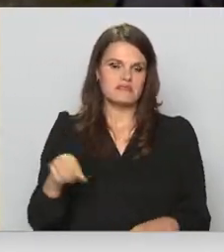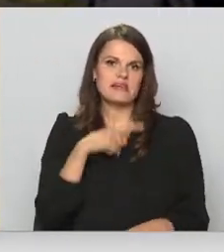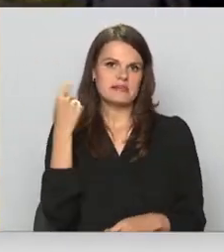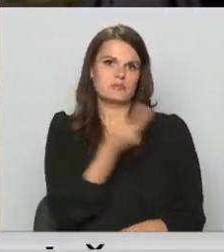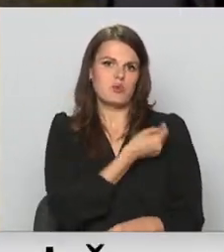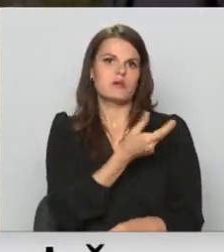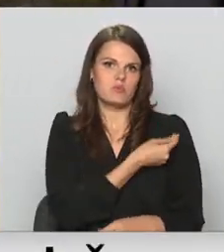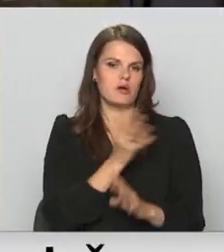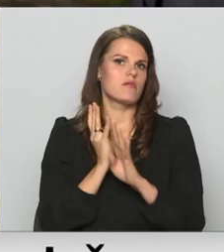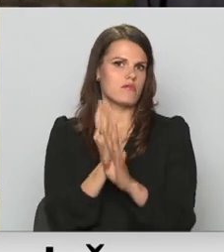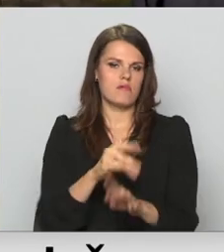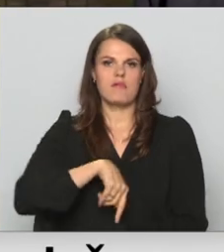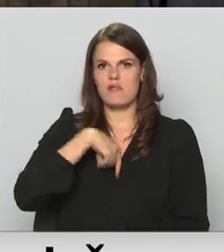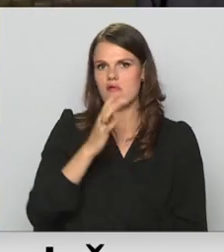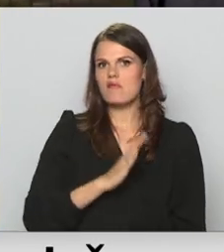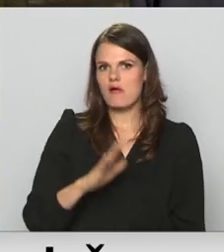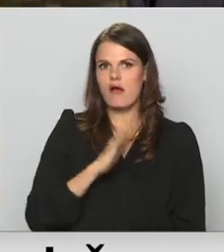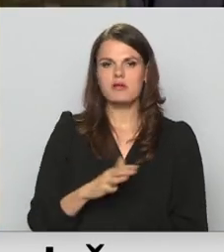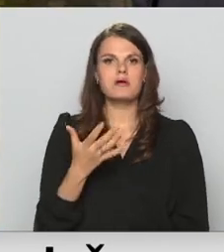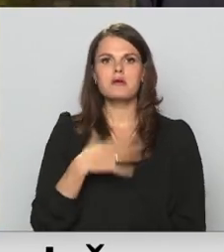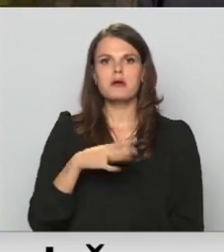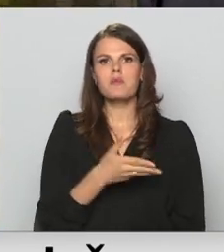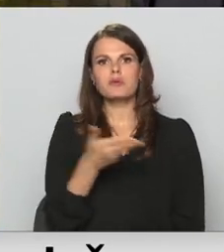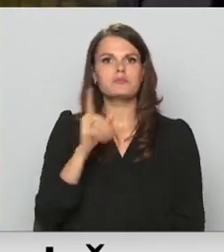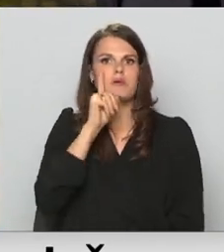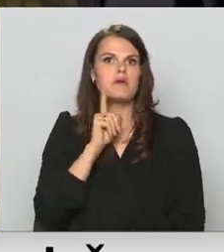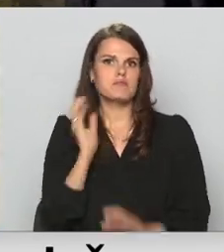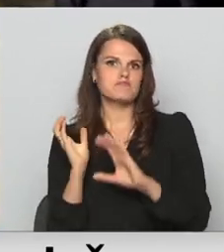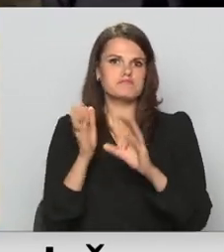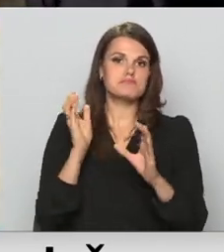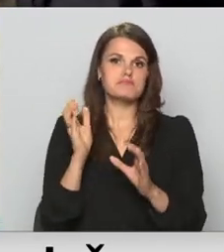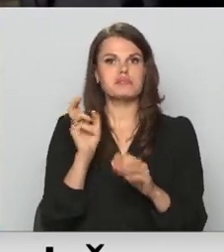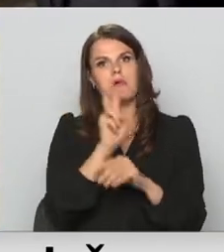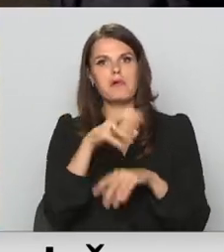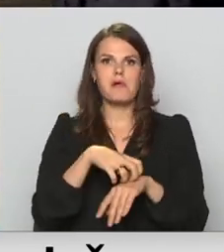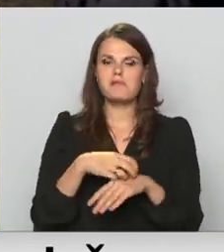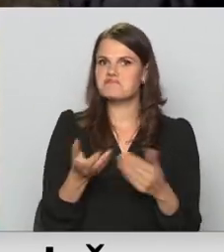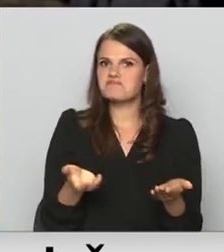potēties. Kādēļ jums ir izdevīgāks šāds autobusa variants?